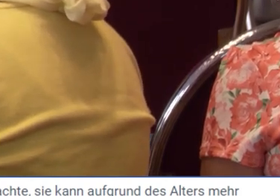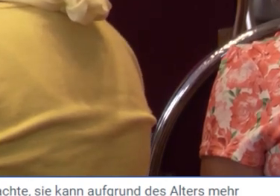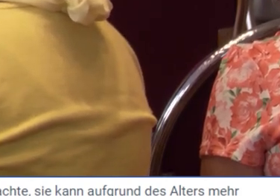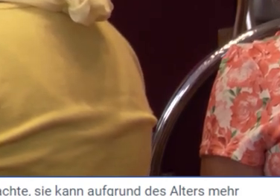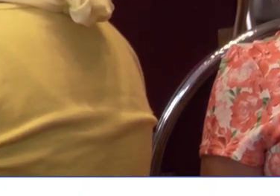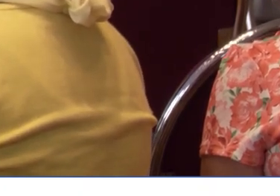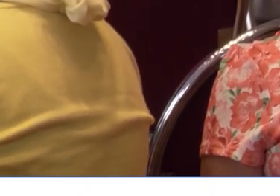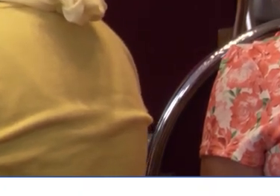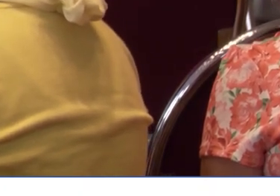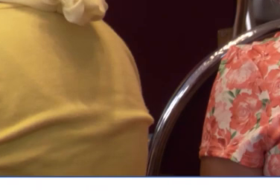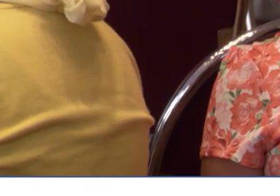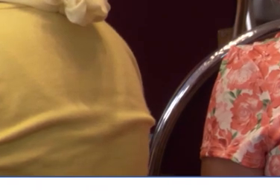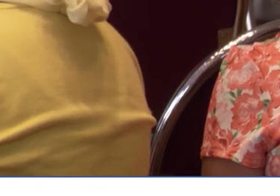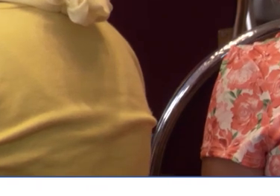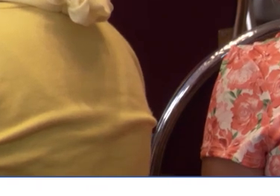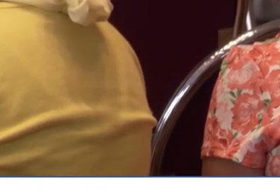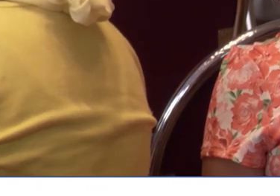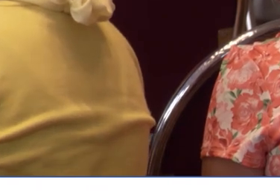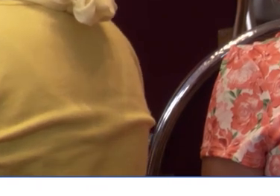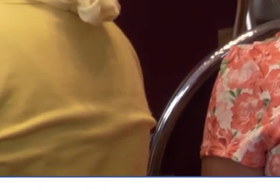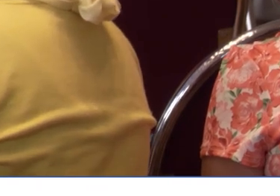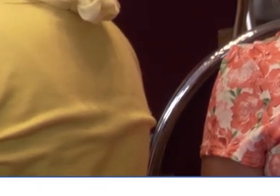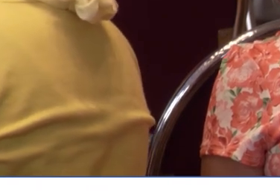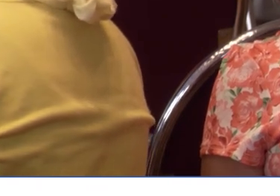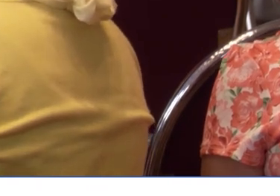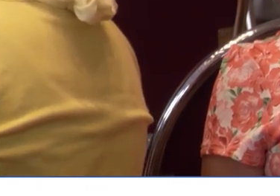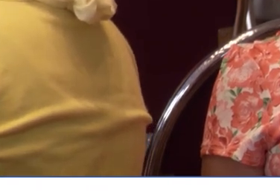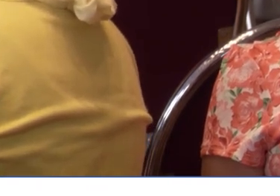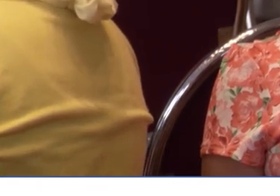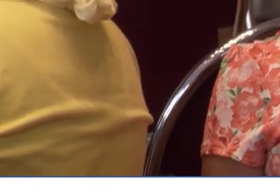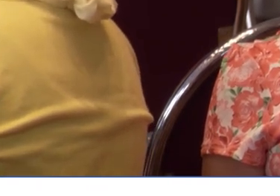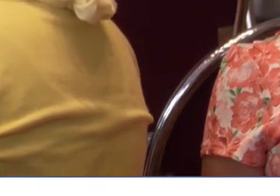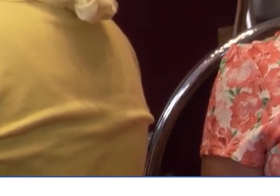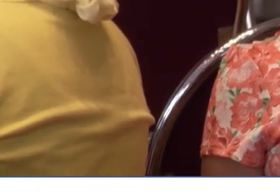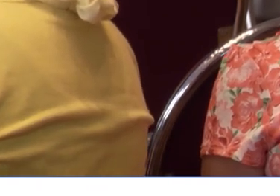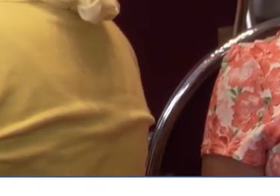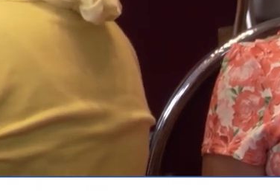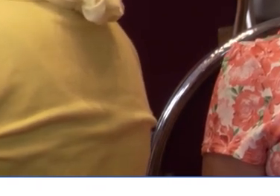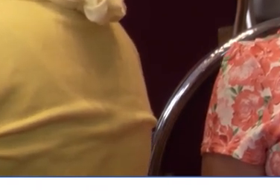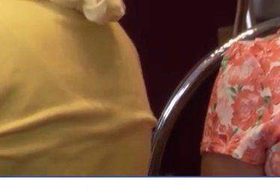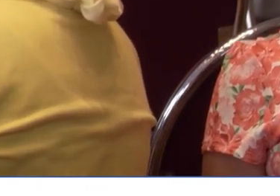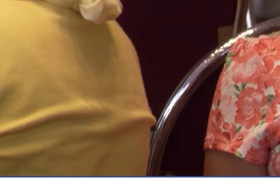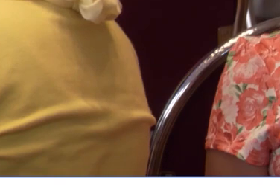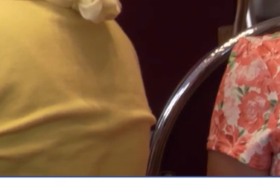Kindes oder beziehungsweise was hat dazu geführt dass diese elternassistenz